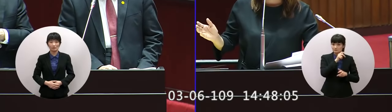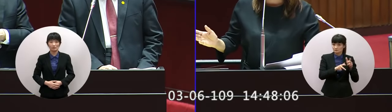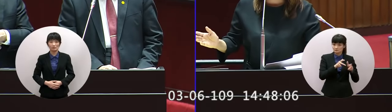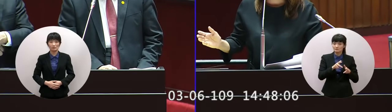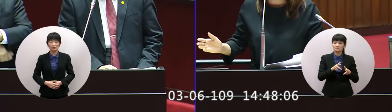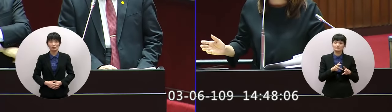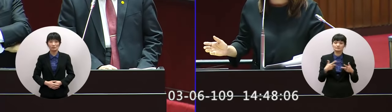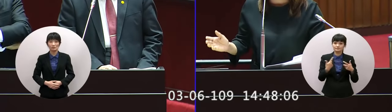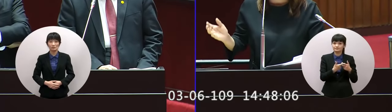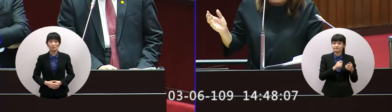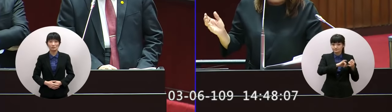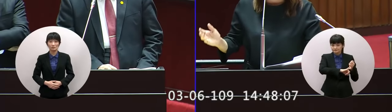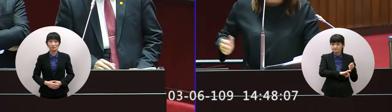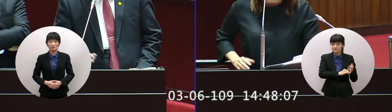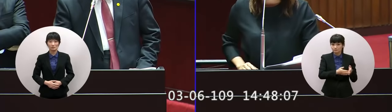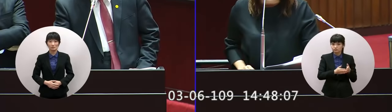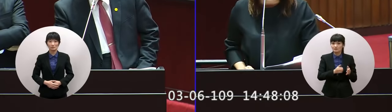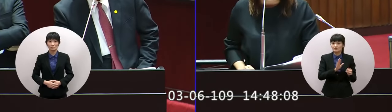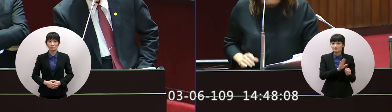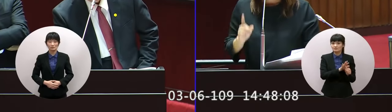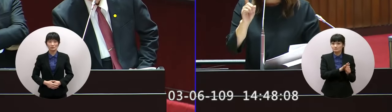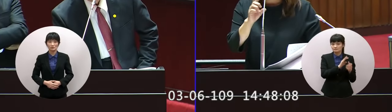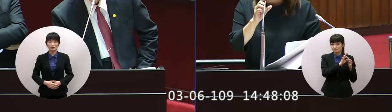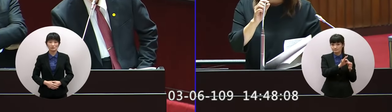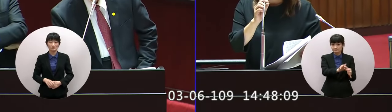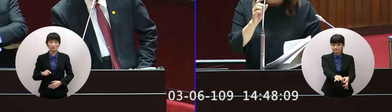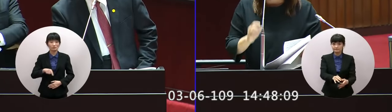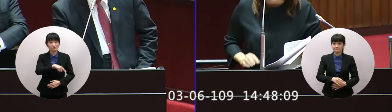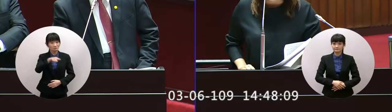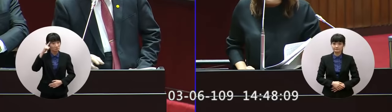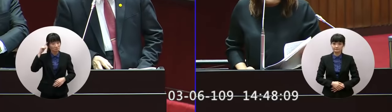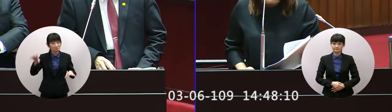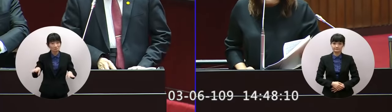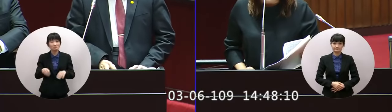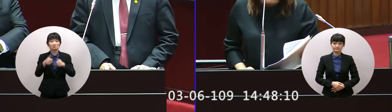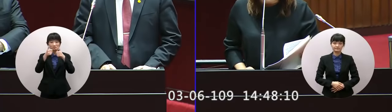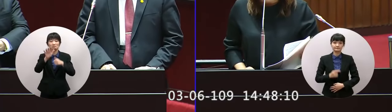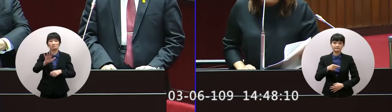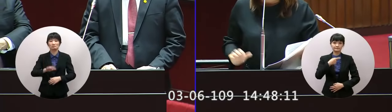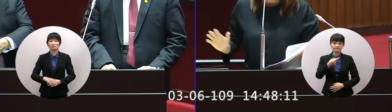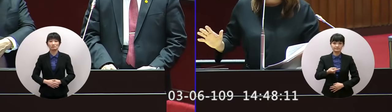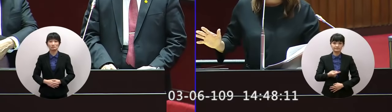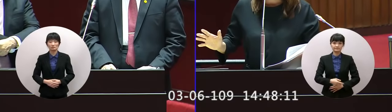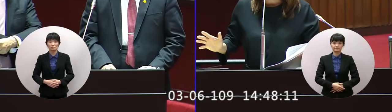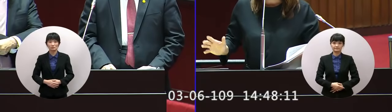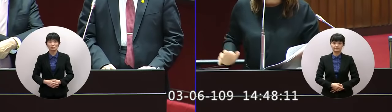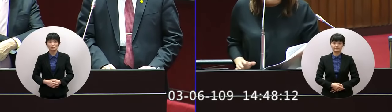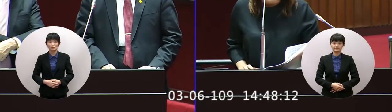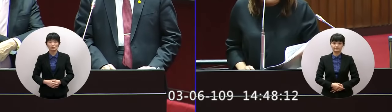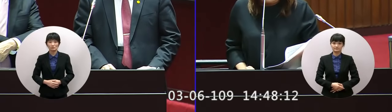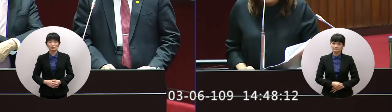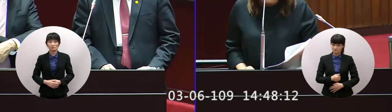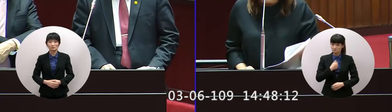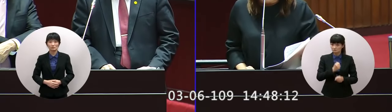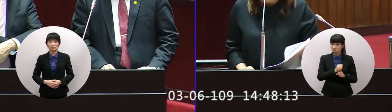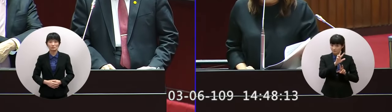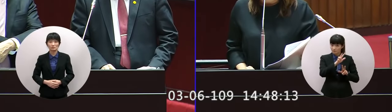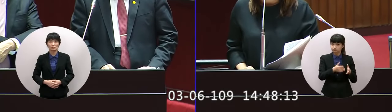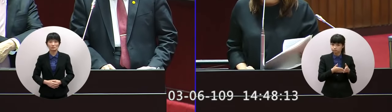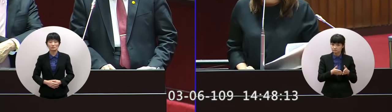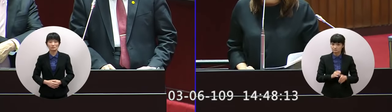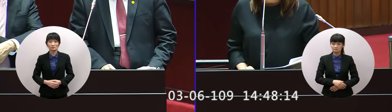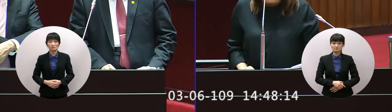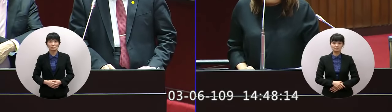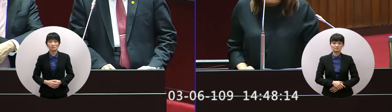去，我们在需要的时候才有这些量能， 这 是我们要做的了哈。接下来，可是要落实啊。接下来，